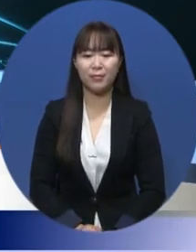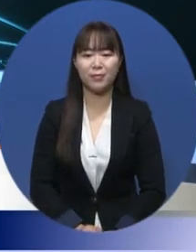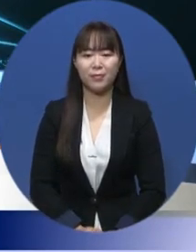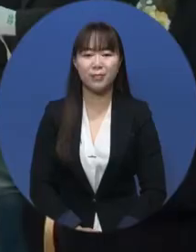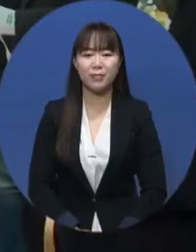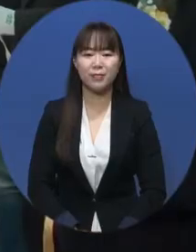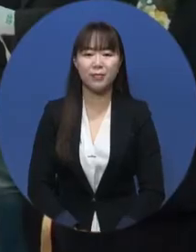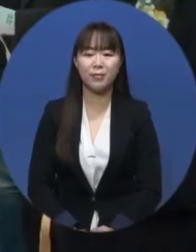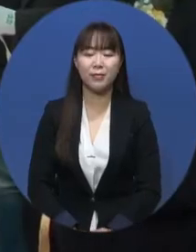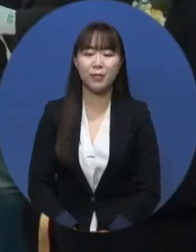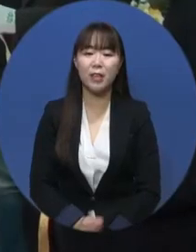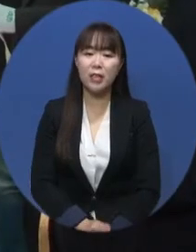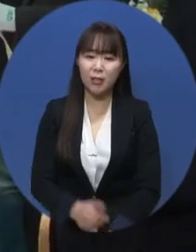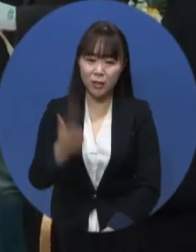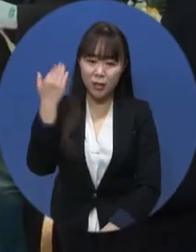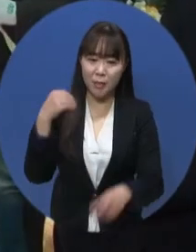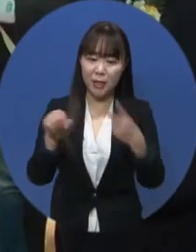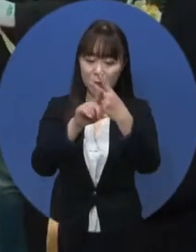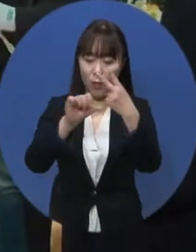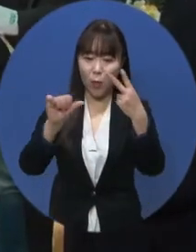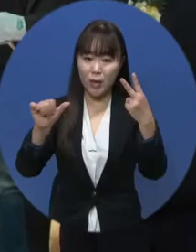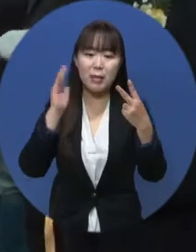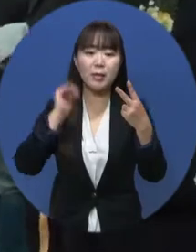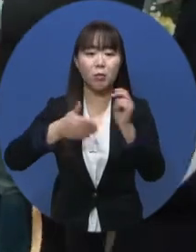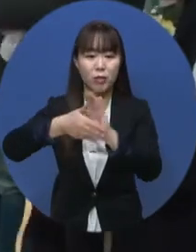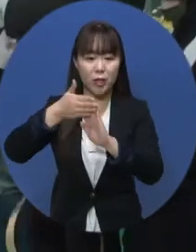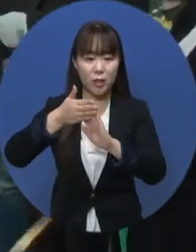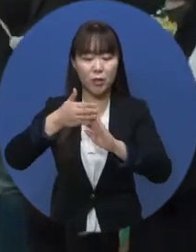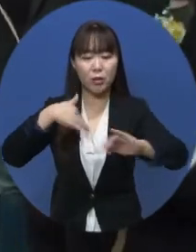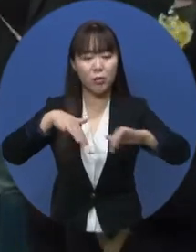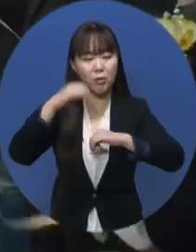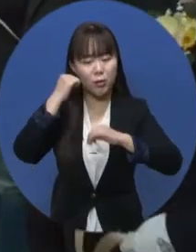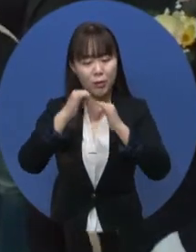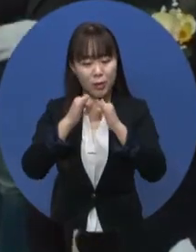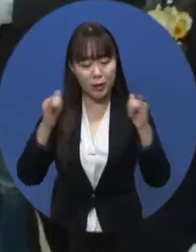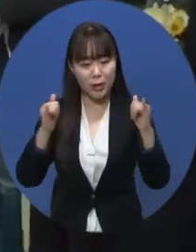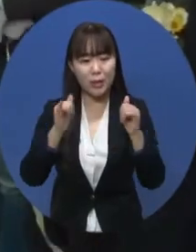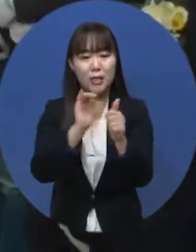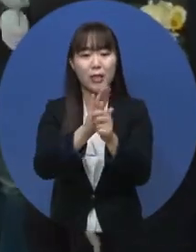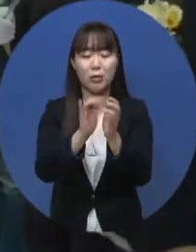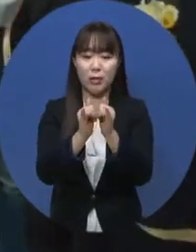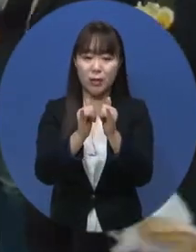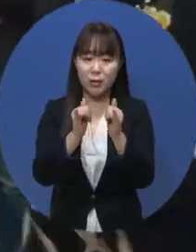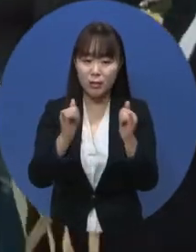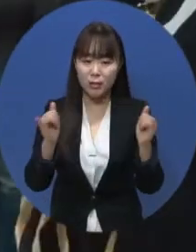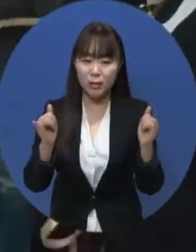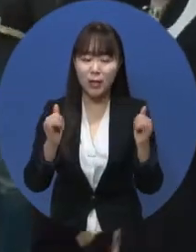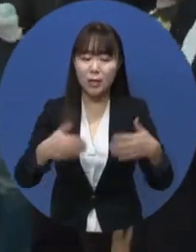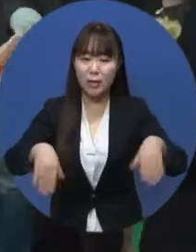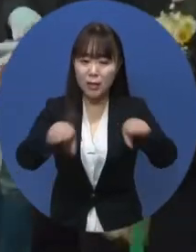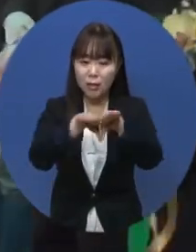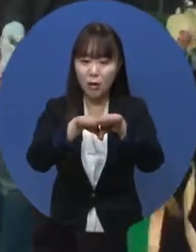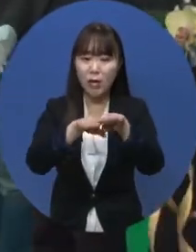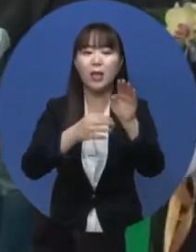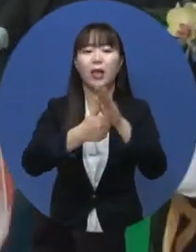전합니다. 지난 2월 5일 의정부시 노숙인 지원시설